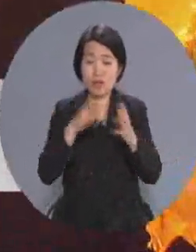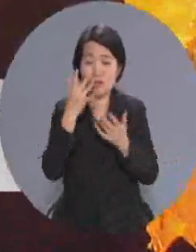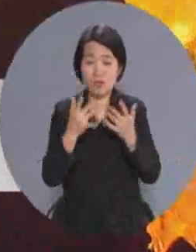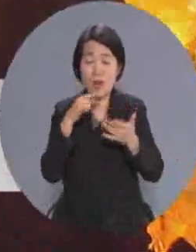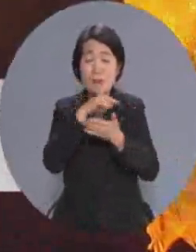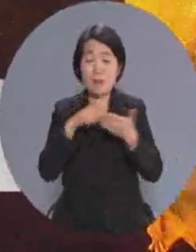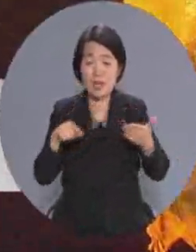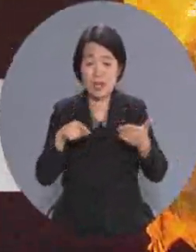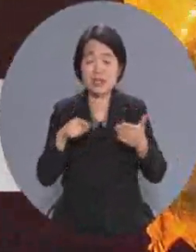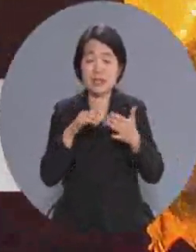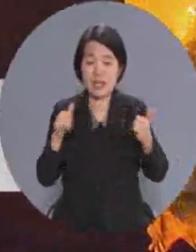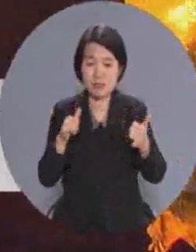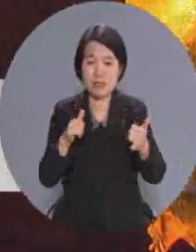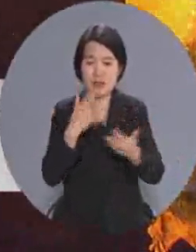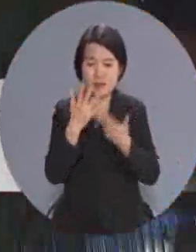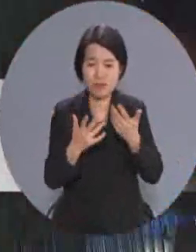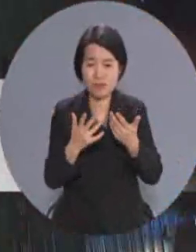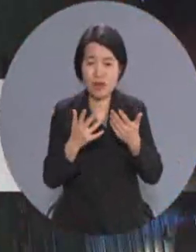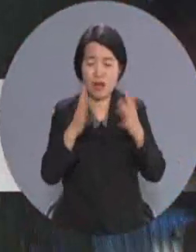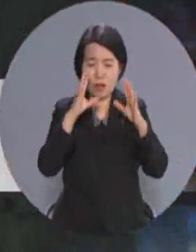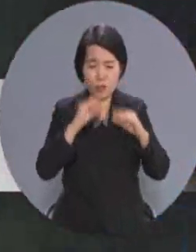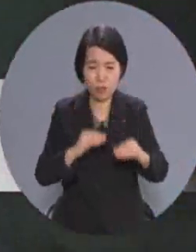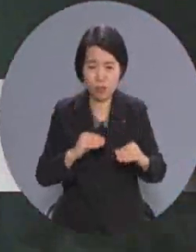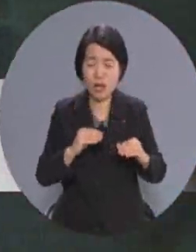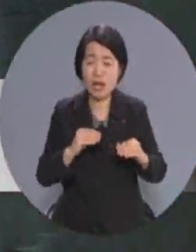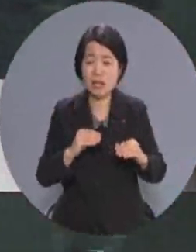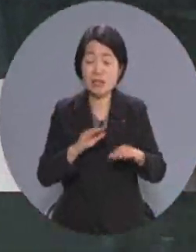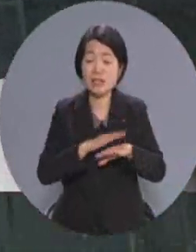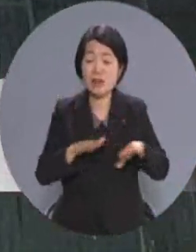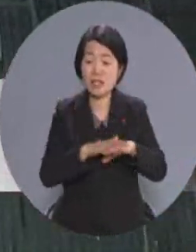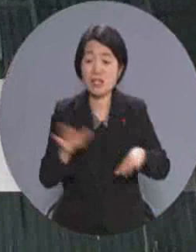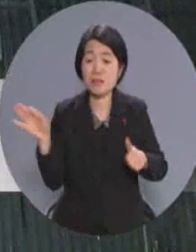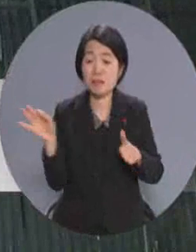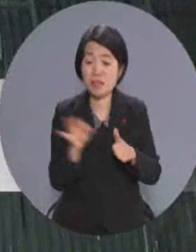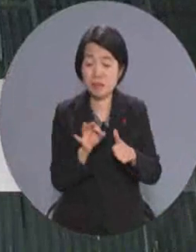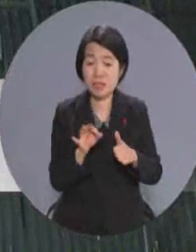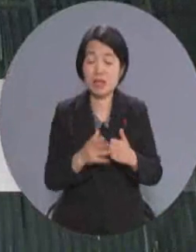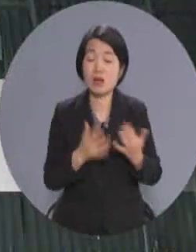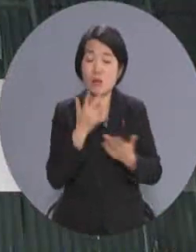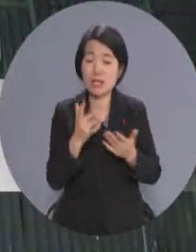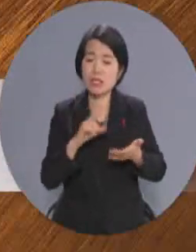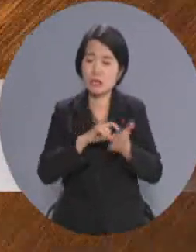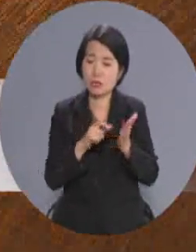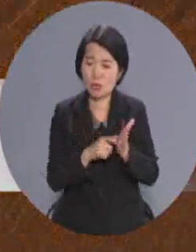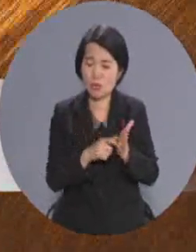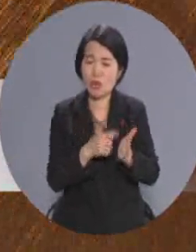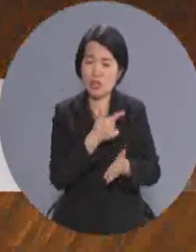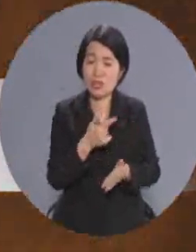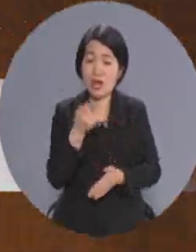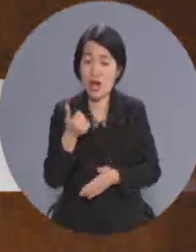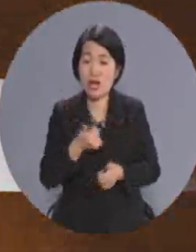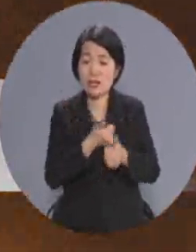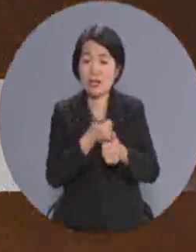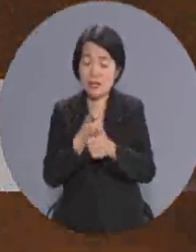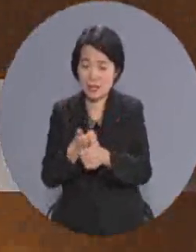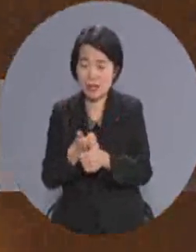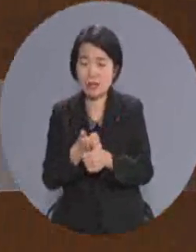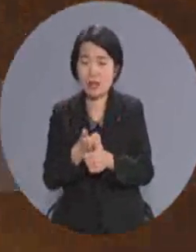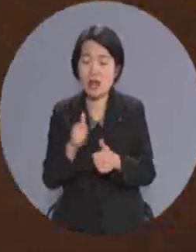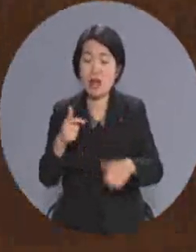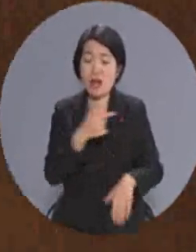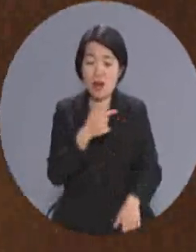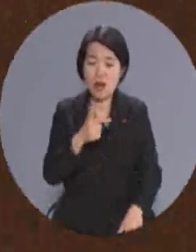주민에게 화재 폐기물 처리비를 지원합니다 이번 지원은 화재 정도에 따라 최대 500만 원까지 받을